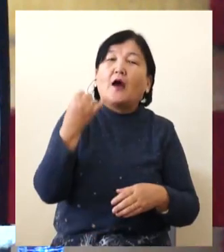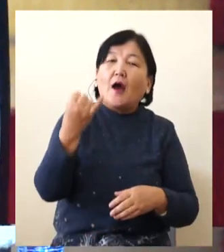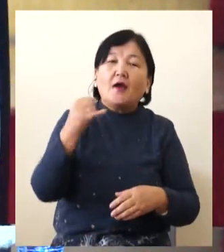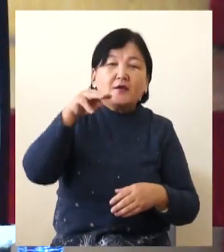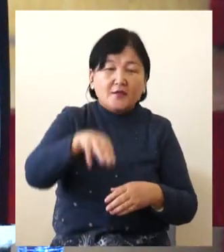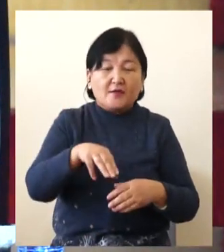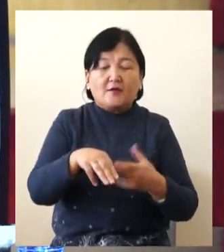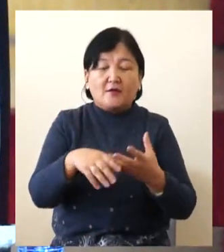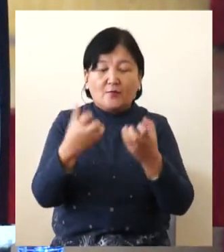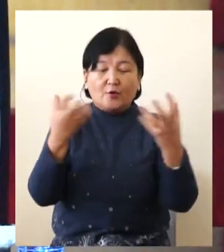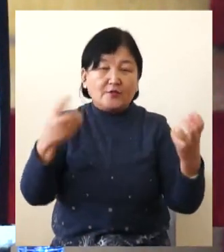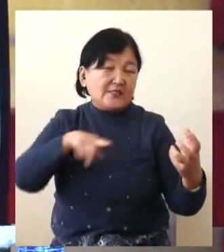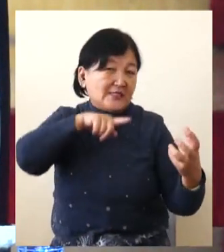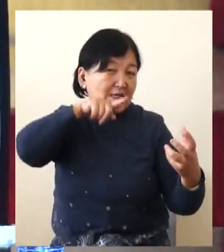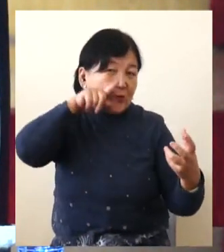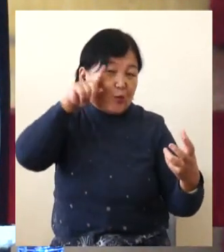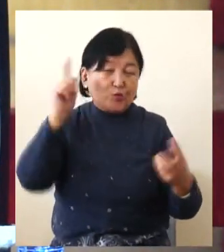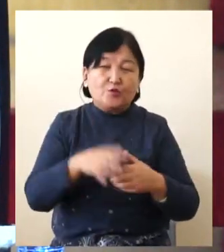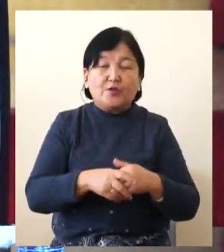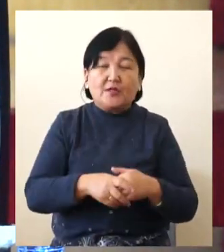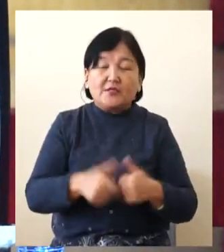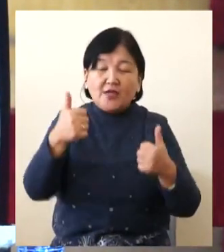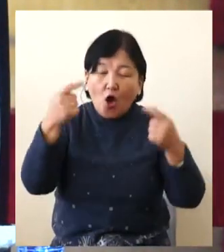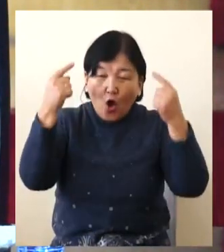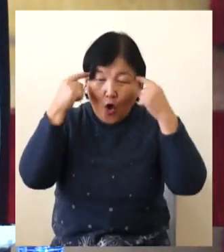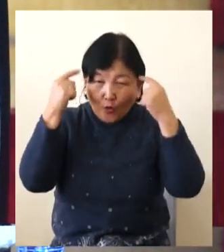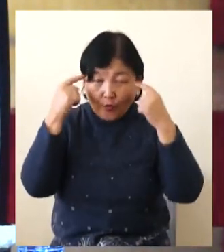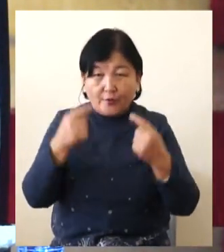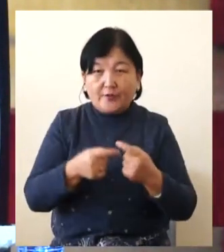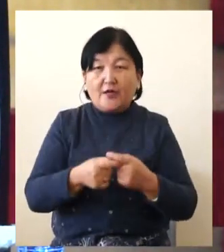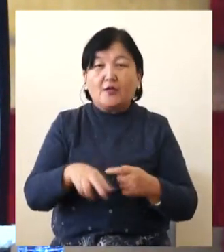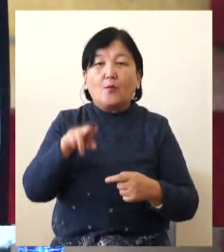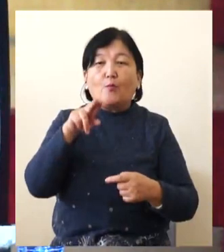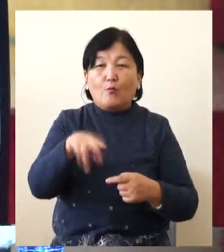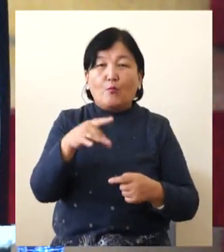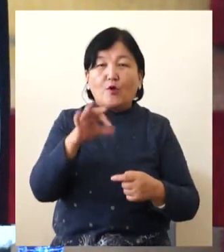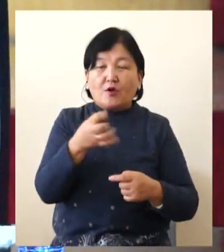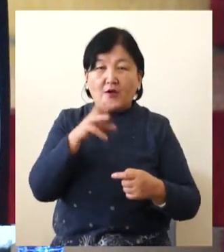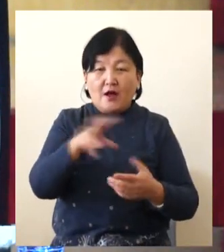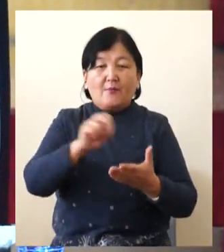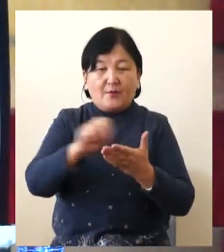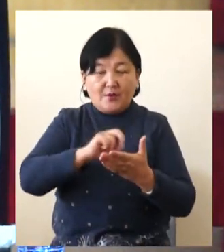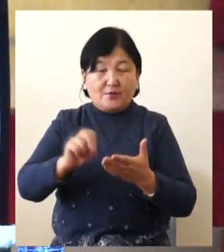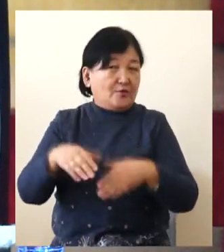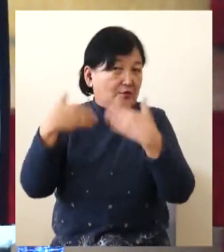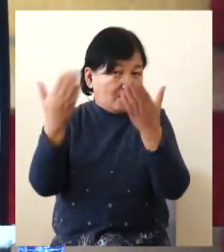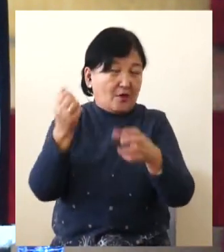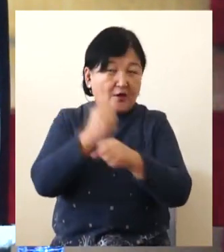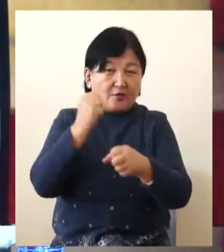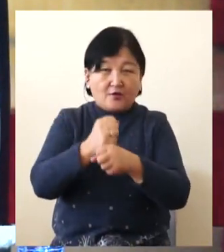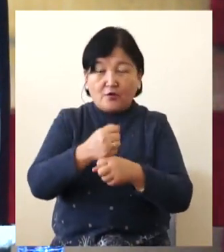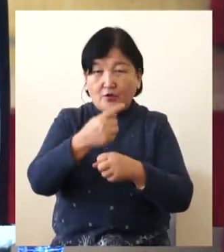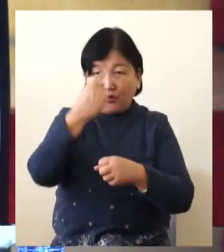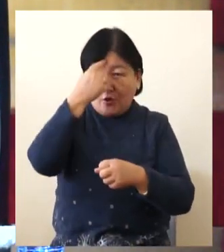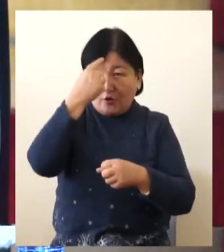энэ чиглэлээр залуучуудаа учрын одоо програм бичдэг болгочих юм бол бид нар яг нүрсээ зархан зардал юм байгаа үед